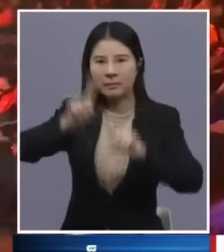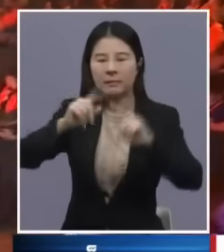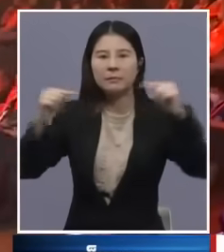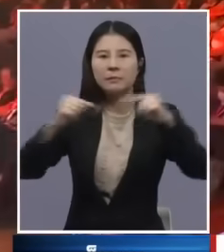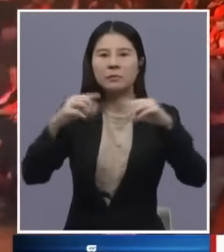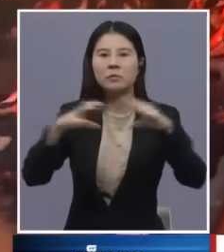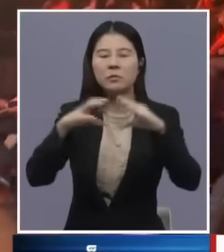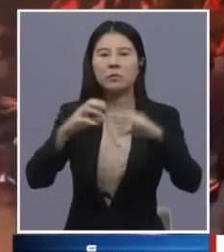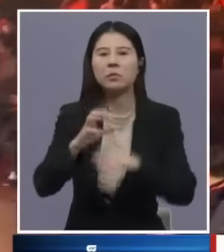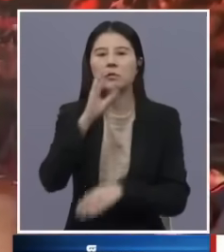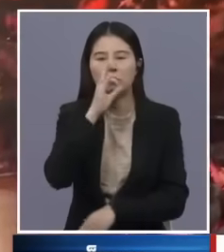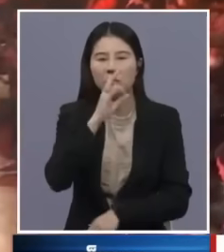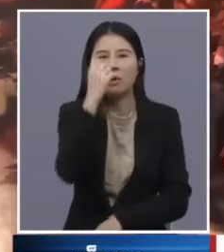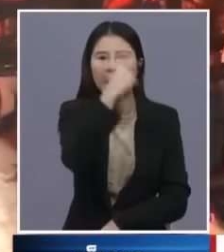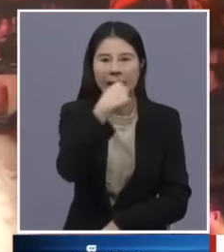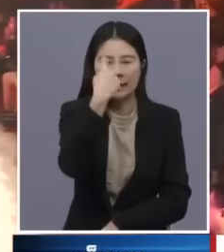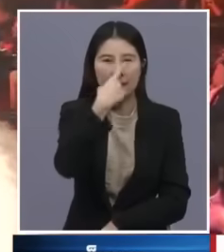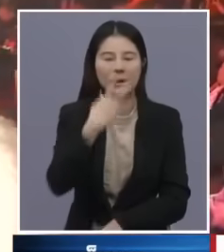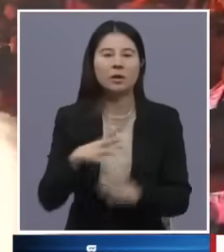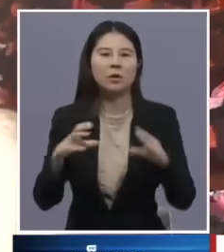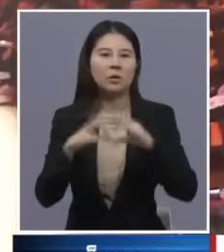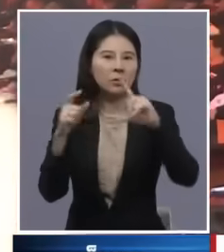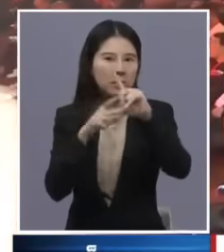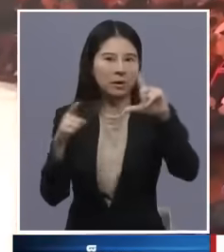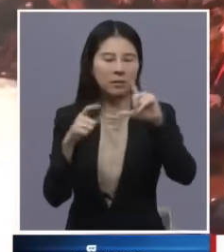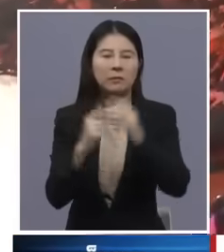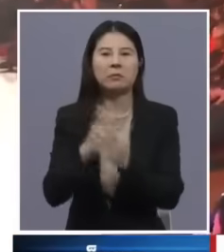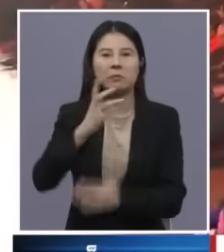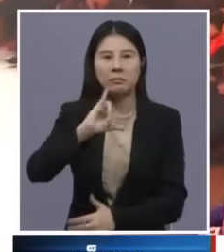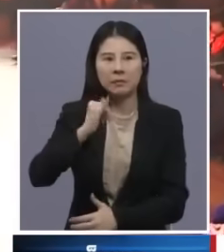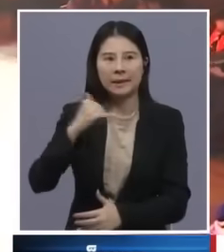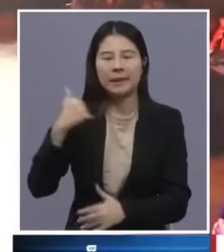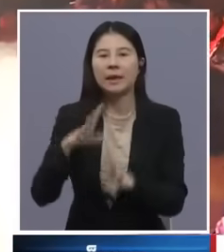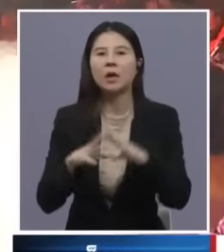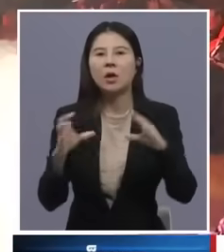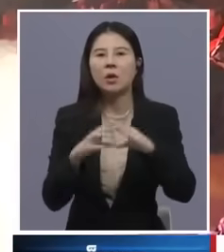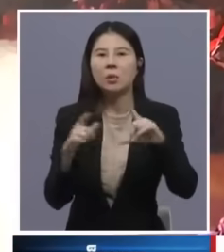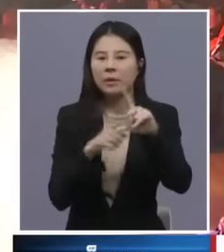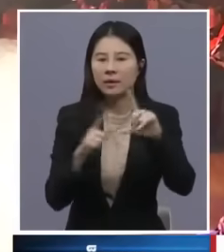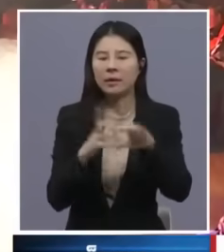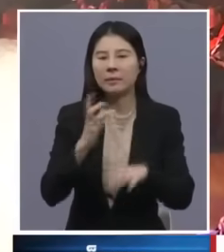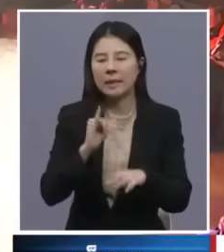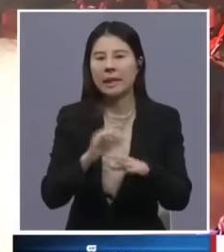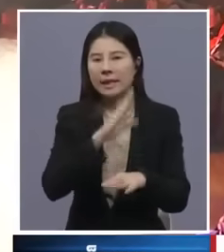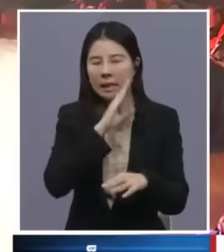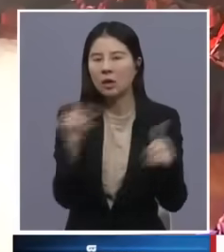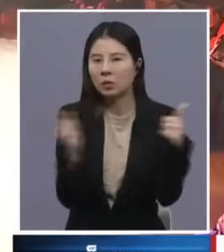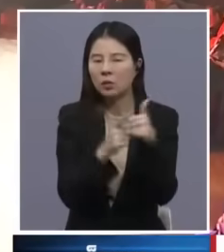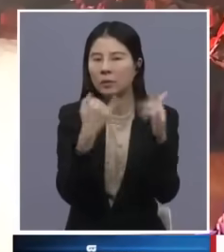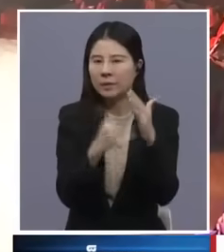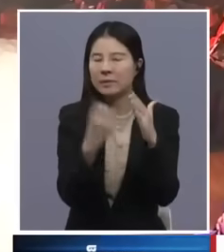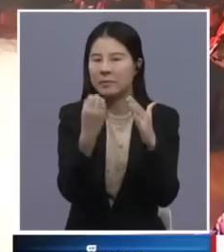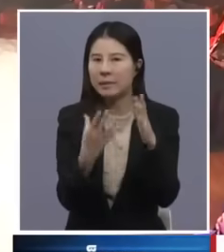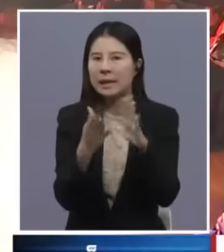พรรคที่ถูกร้องคือพรรคก้าวไกล ครับ ขั้นร้ายแรงที่สุดอาจจะถึงขั้นยุบพรรคแล้วก็จะทำให้เกิดภาวะพึ่งแ